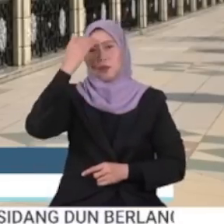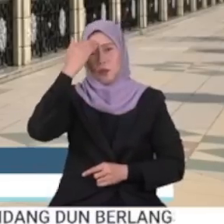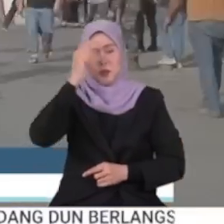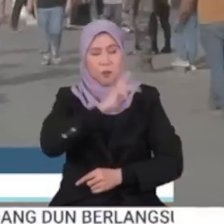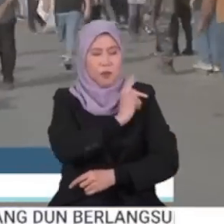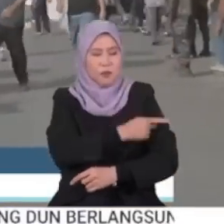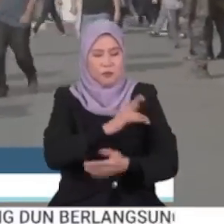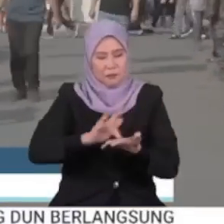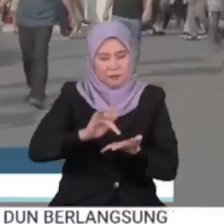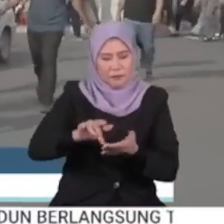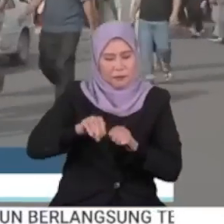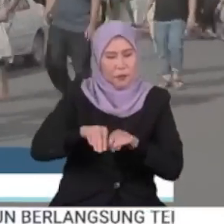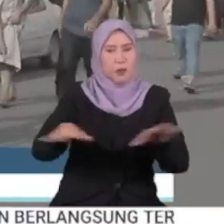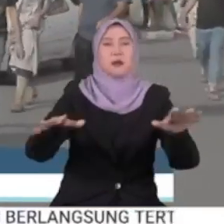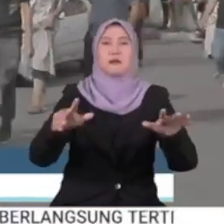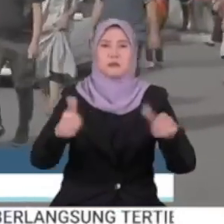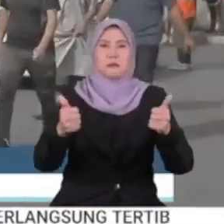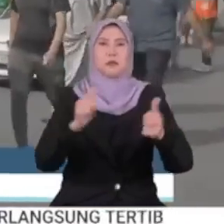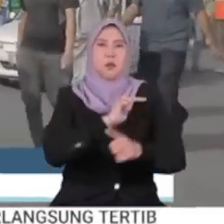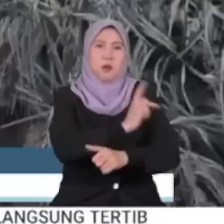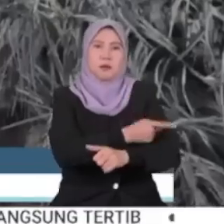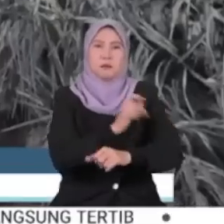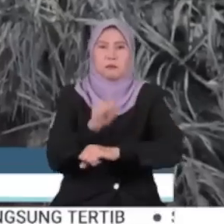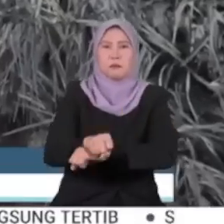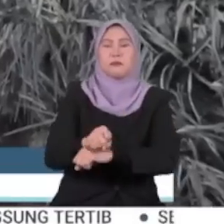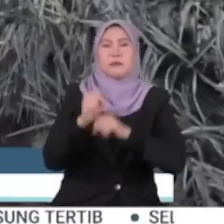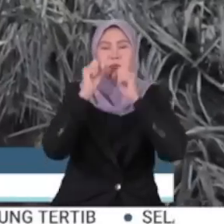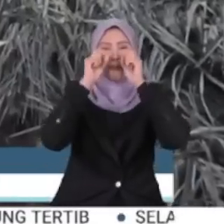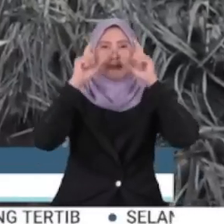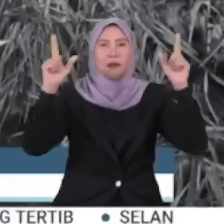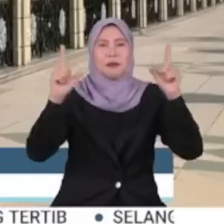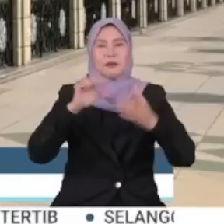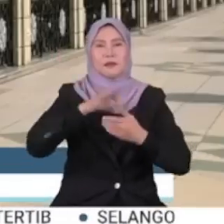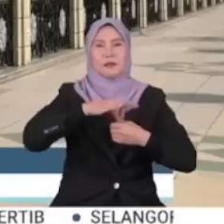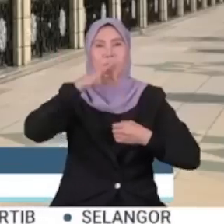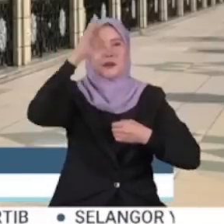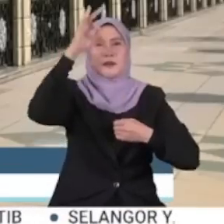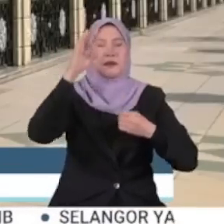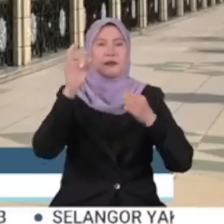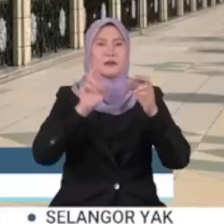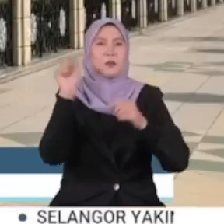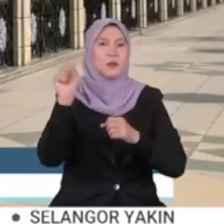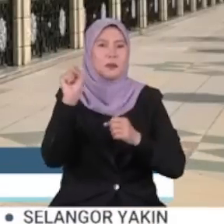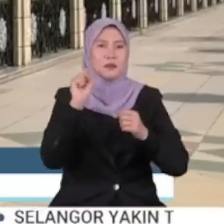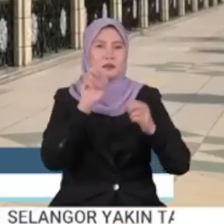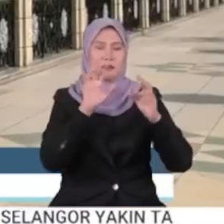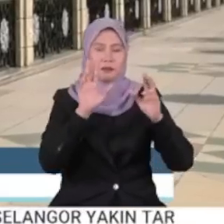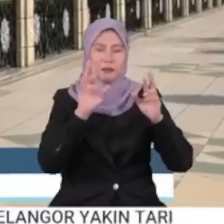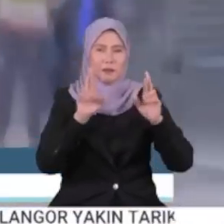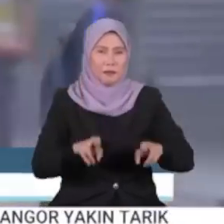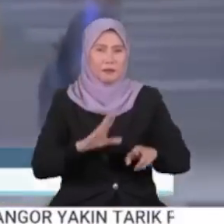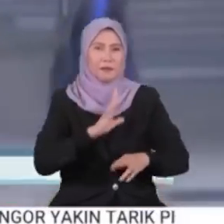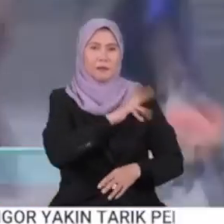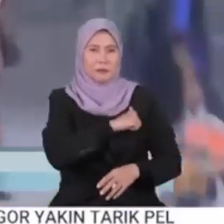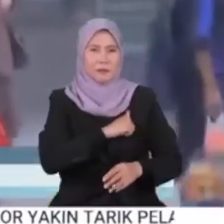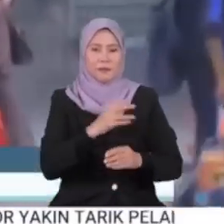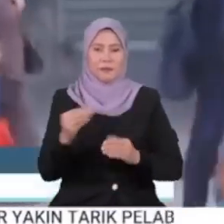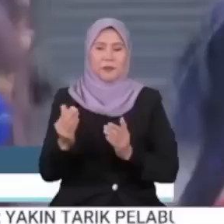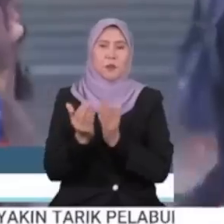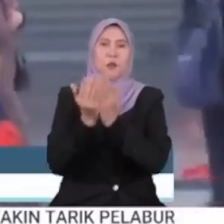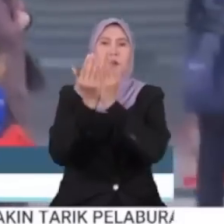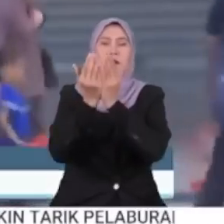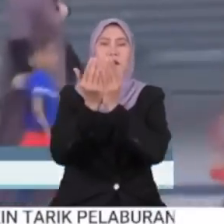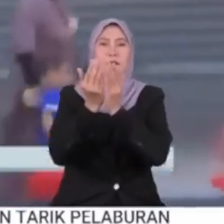media sosial sangat besar pengaruhnya dalam memberi kesedaran dan semangat kepada saudara kita di bumi Gaza selain titipan doa dalam